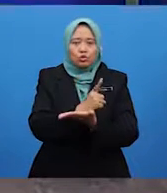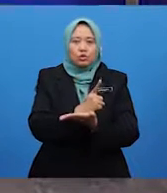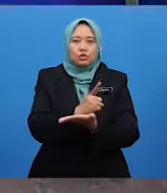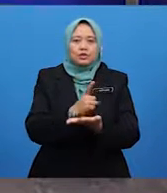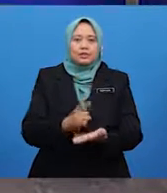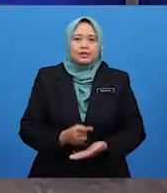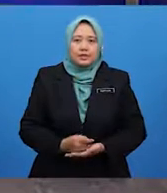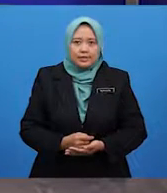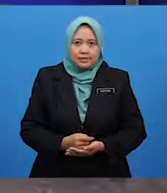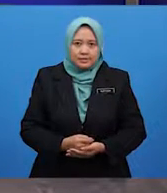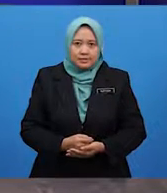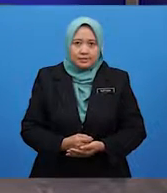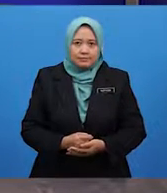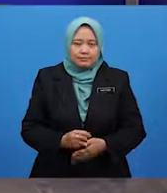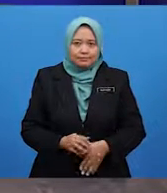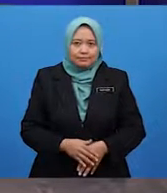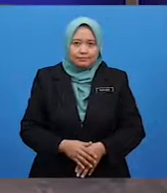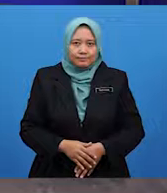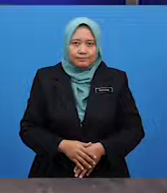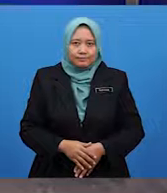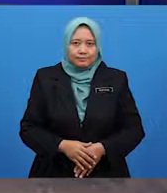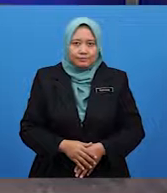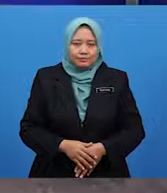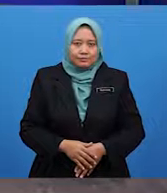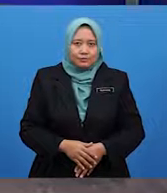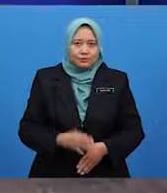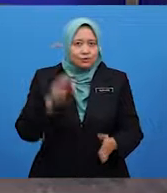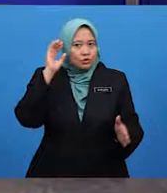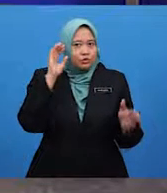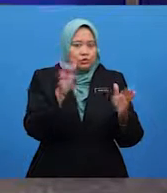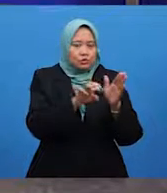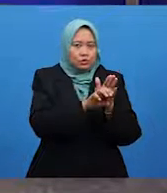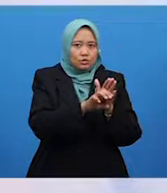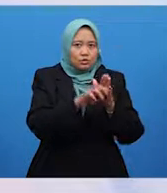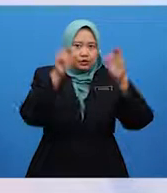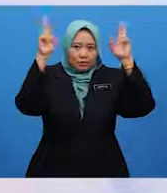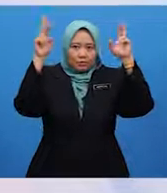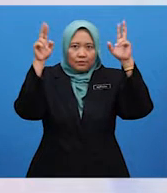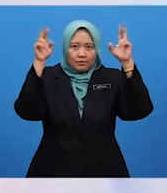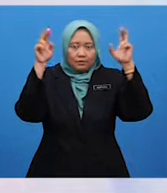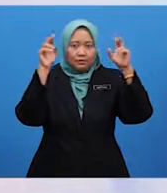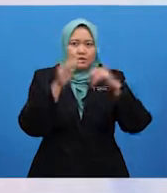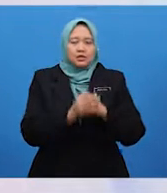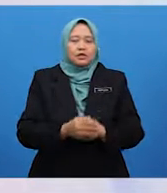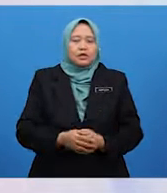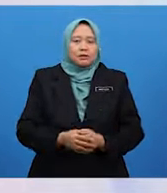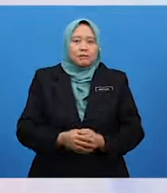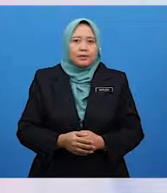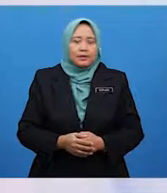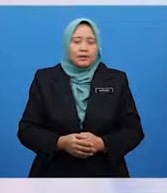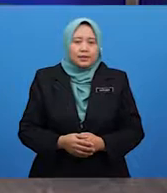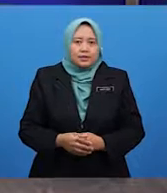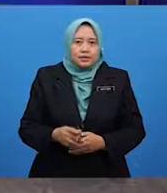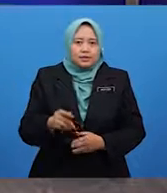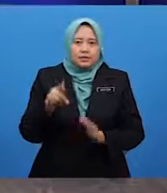boom. Jadi contoh cadangan pengkaryaan yang diambil pada kali ini bertemakan kemerdekaan. Dan